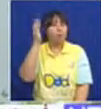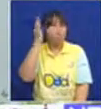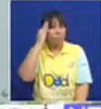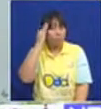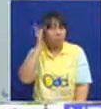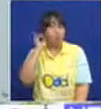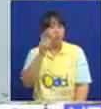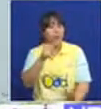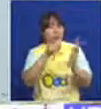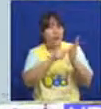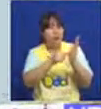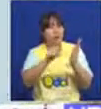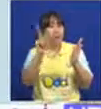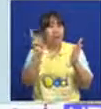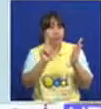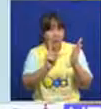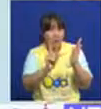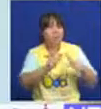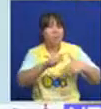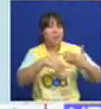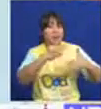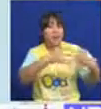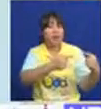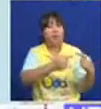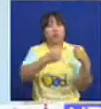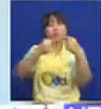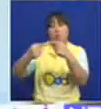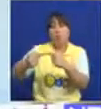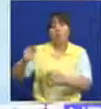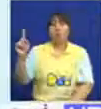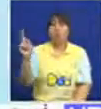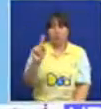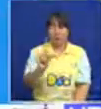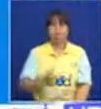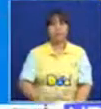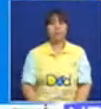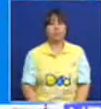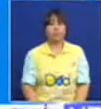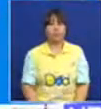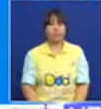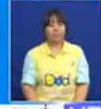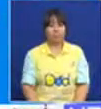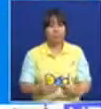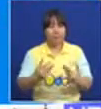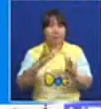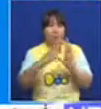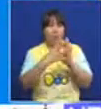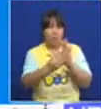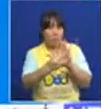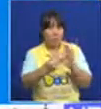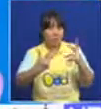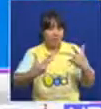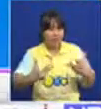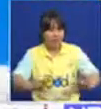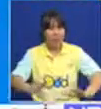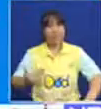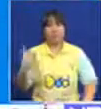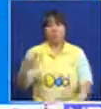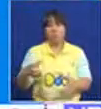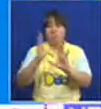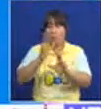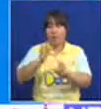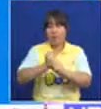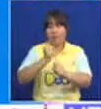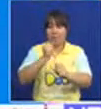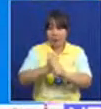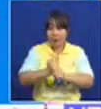ปรับปรุงในจุดใดและพัฒนาต่อยอดในจุดใดต่อไป และหลังจากการอบรมแล้วเนี่ยก็จะมีทางทีมงานซึ่ง